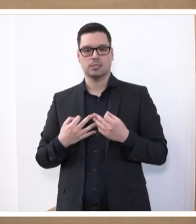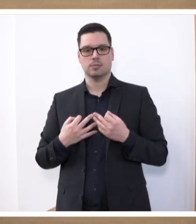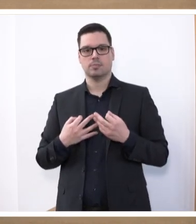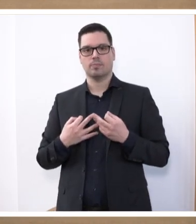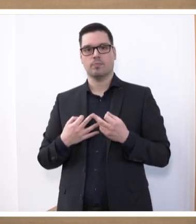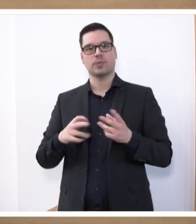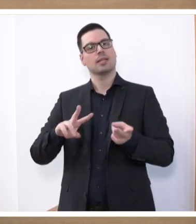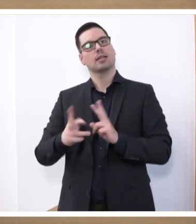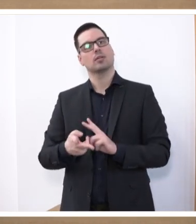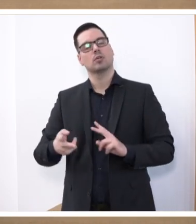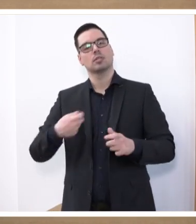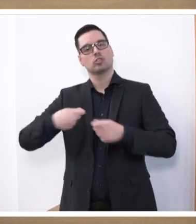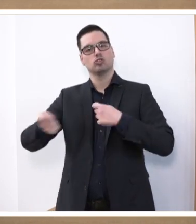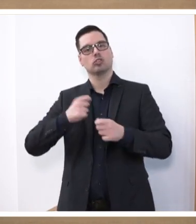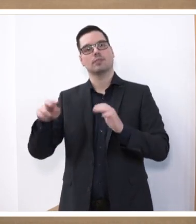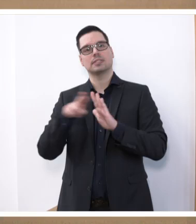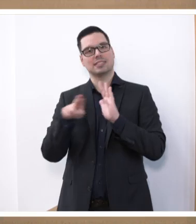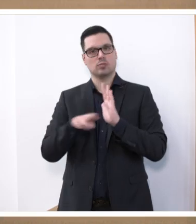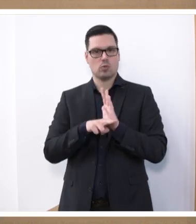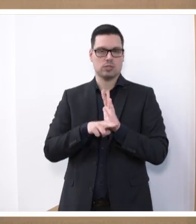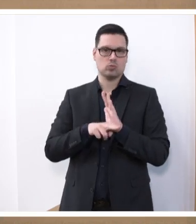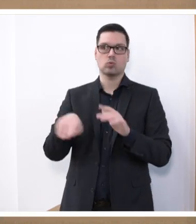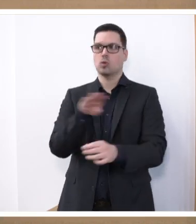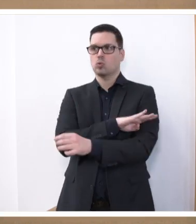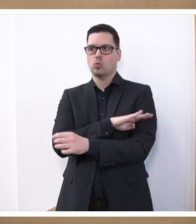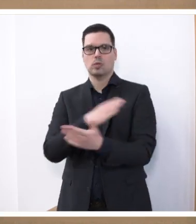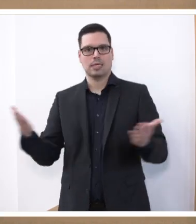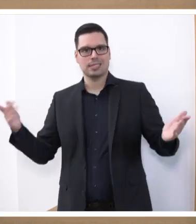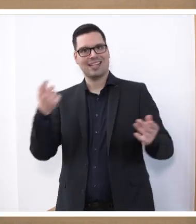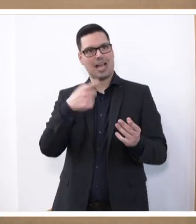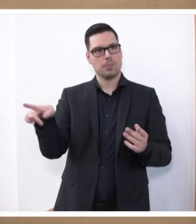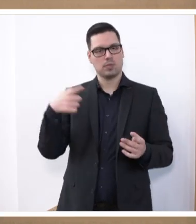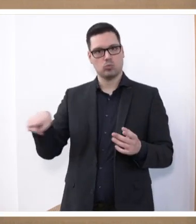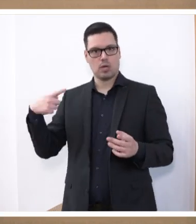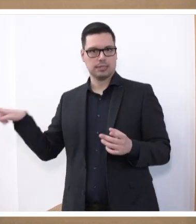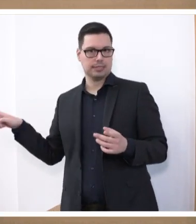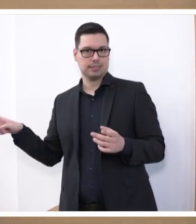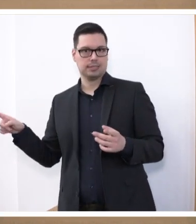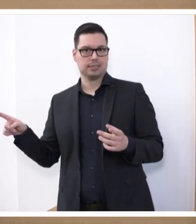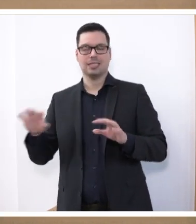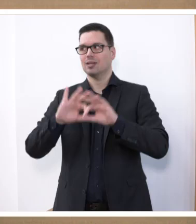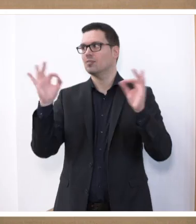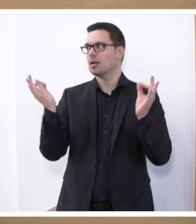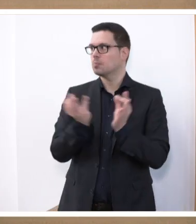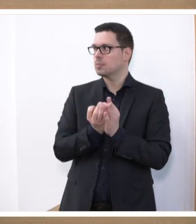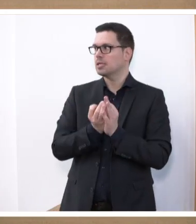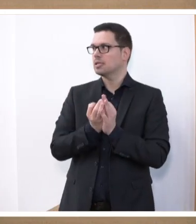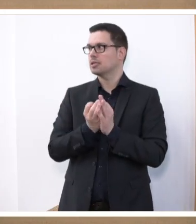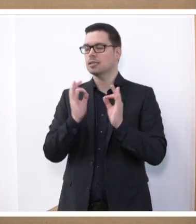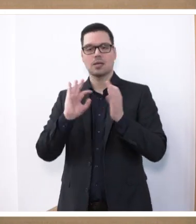die Änderung der Geschäftsordnung auch für die Kolleginnen und Kollegen für die Abgeordneten selber familienfreundliche